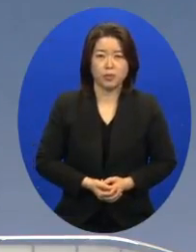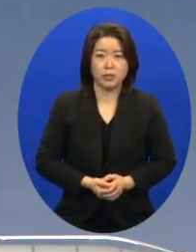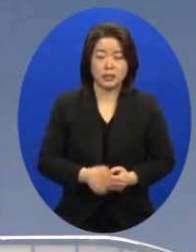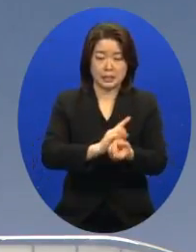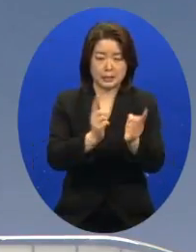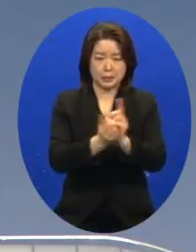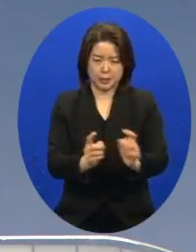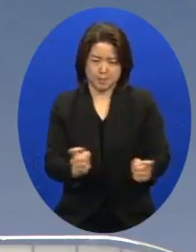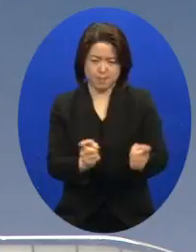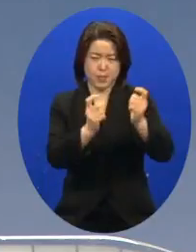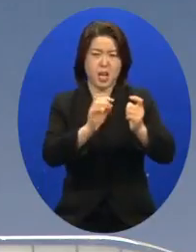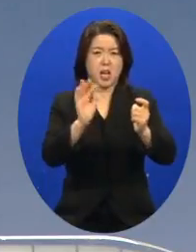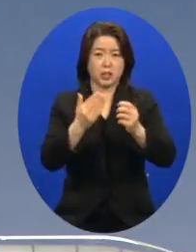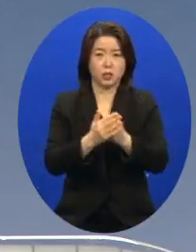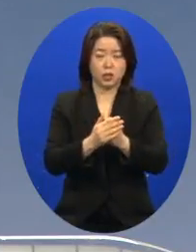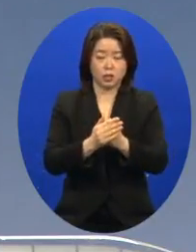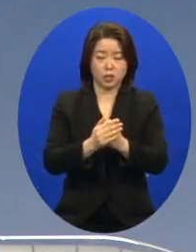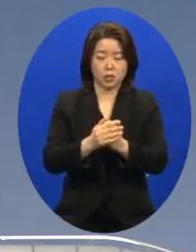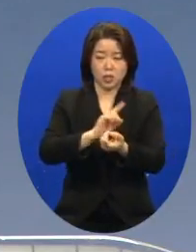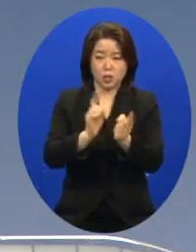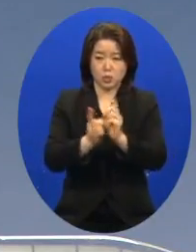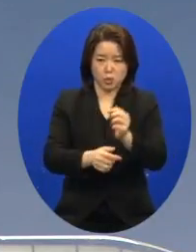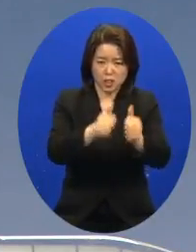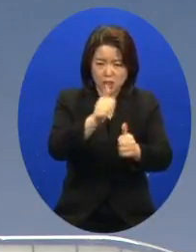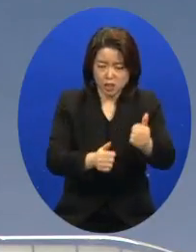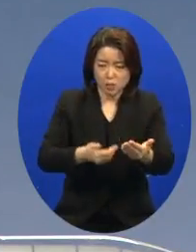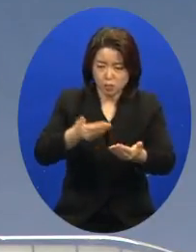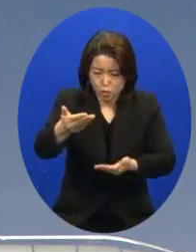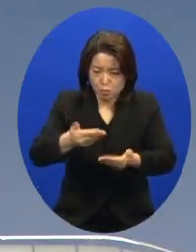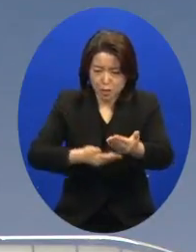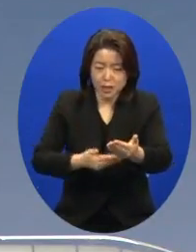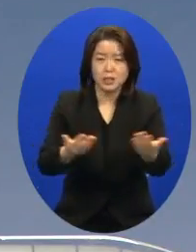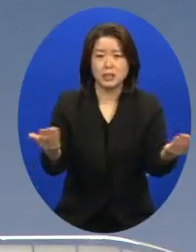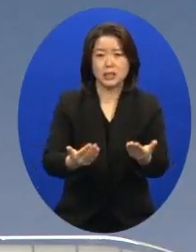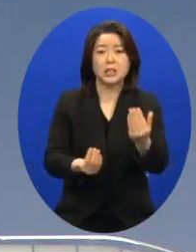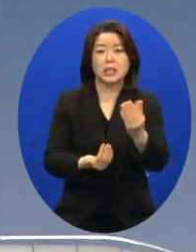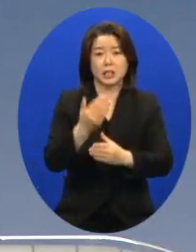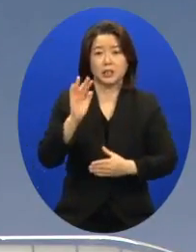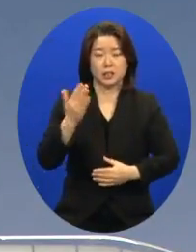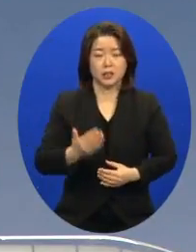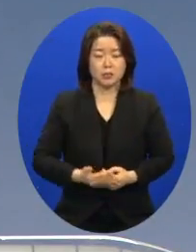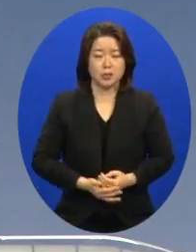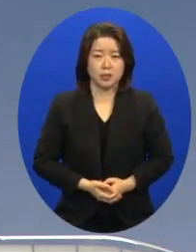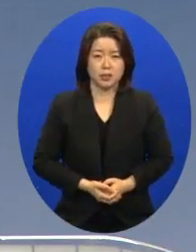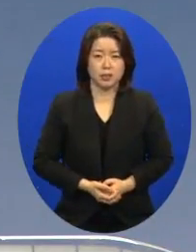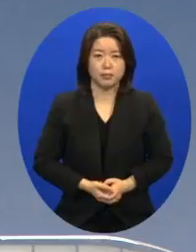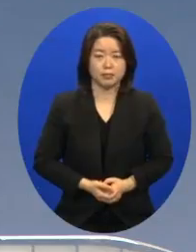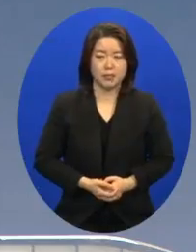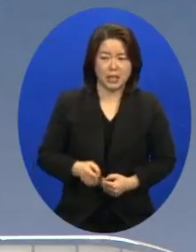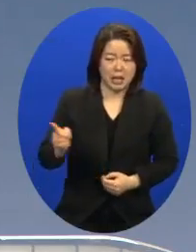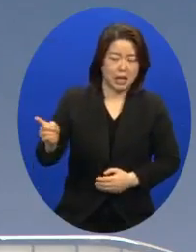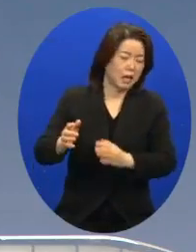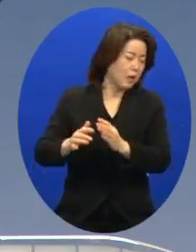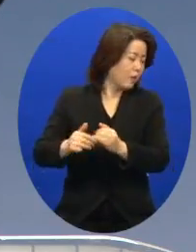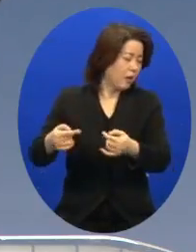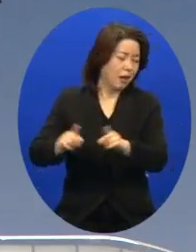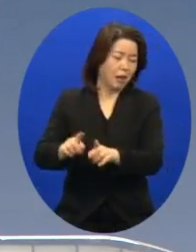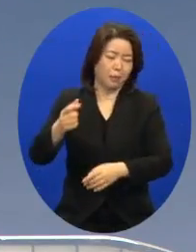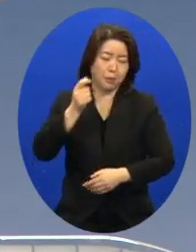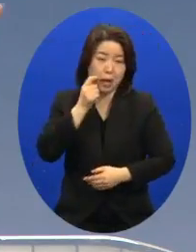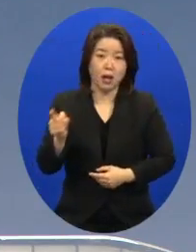서로 다투게 됩니다 서로 시험을 주고 서로 시험을 받는 일이 벌어지게 됩니다 저 사람하고 늘 함께 할 수